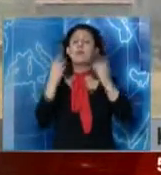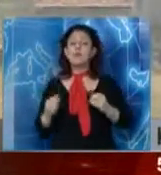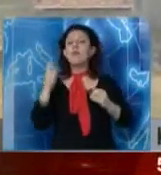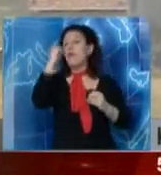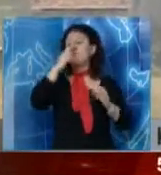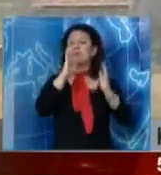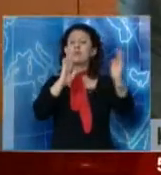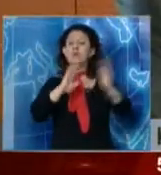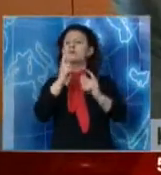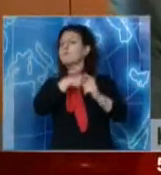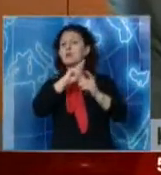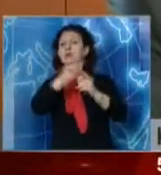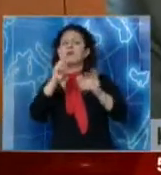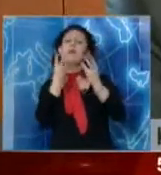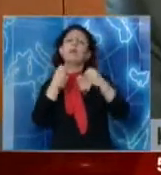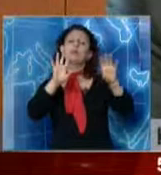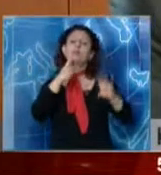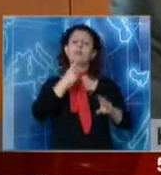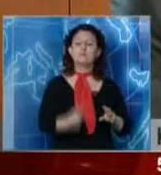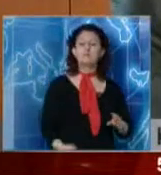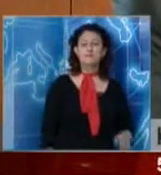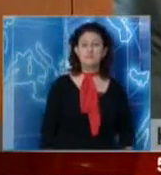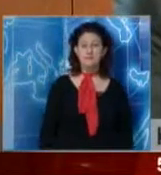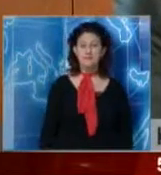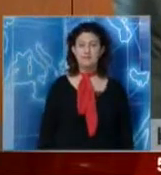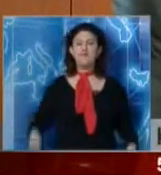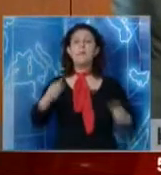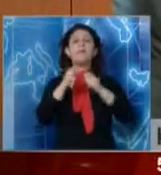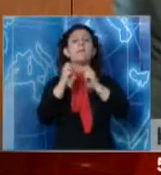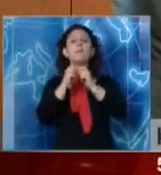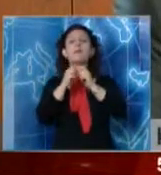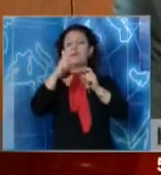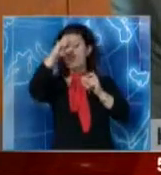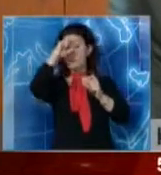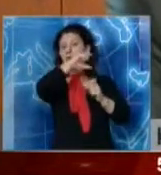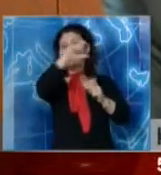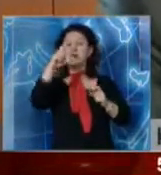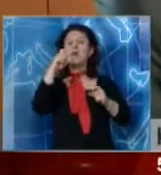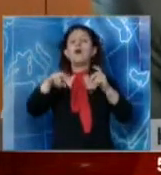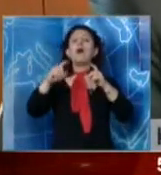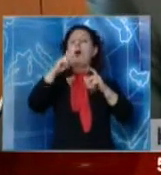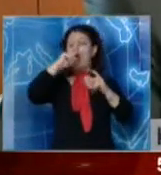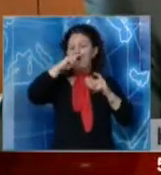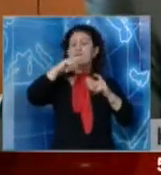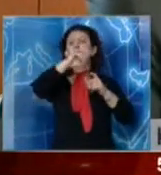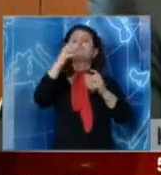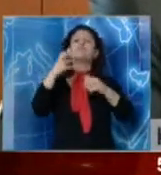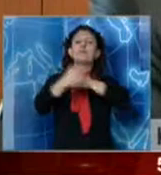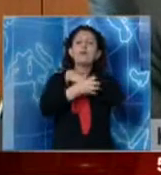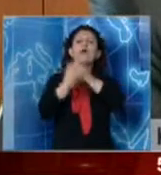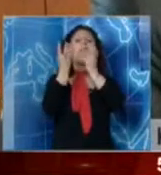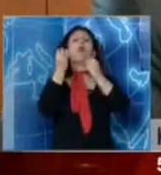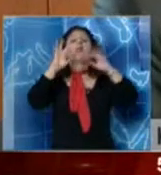bu yönünü hiçbir itirazları olmadığını dile getirdi. Belen, Türkiye Cumhuriyeti'nin Afrika ve Asya'nın gariban bir ülkesi